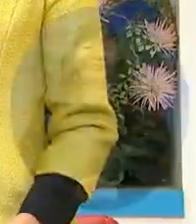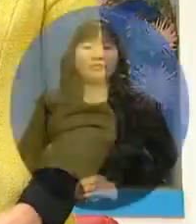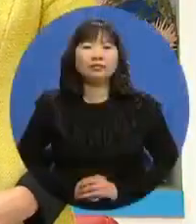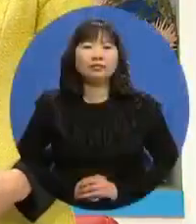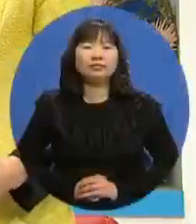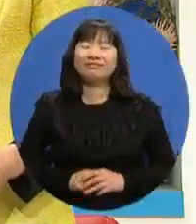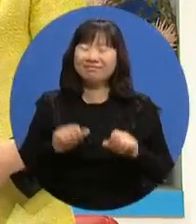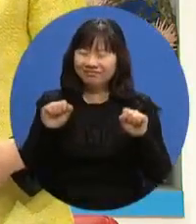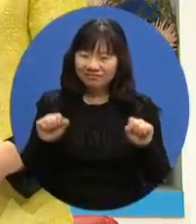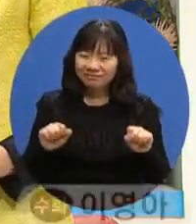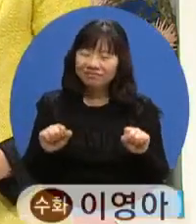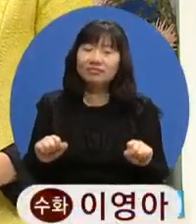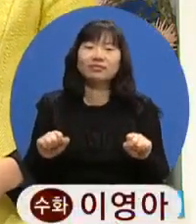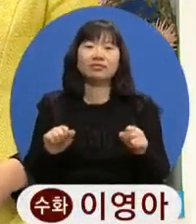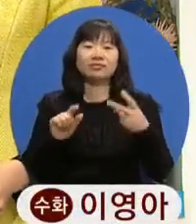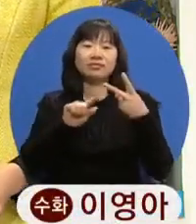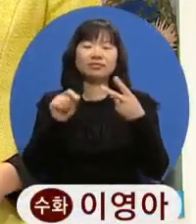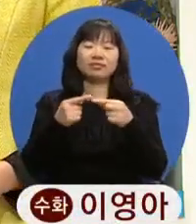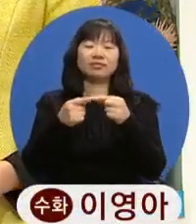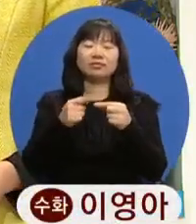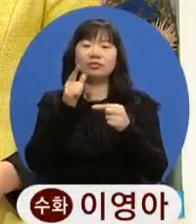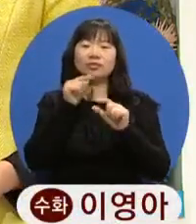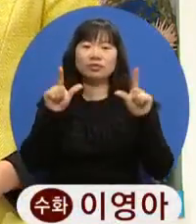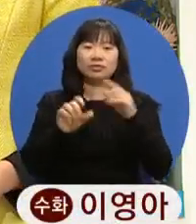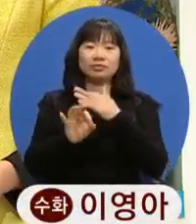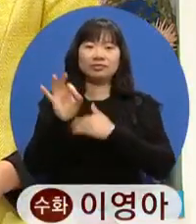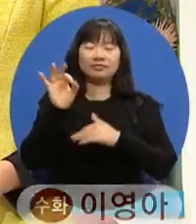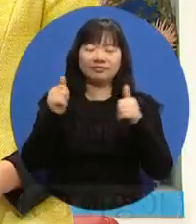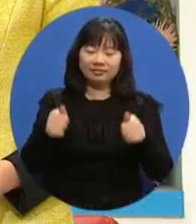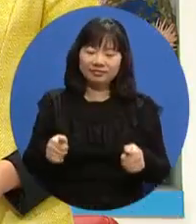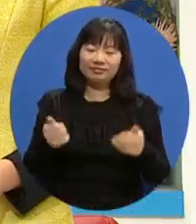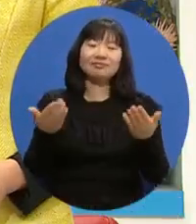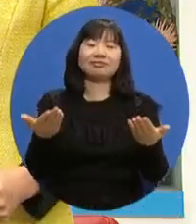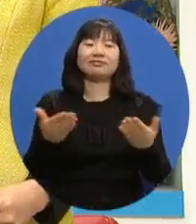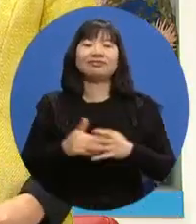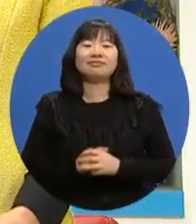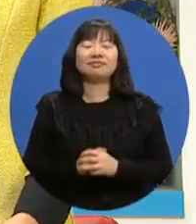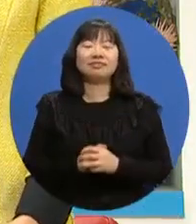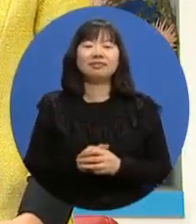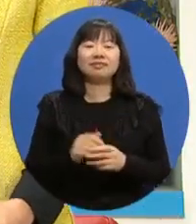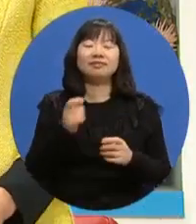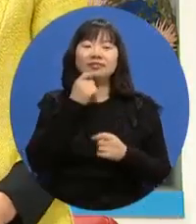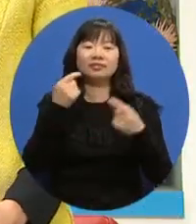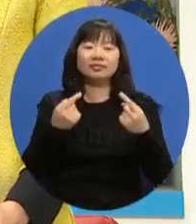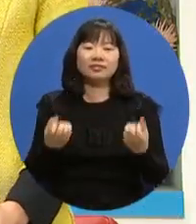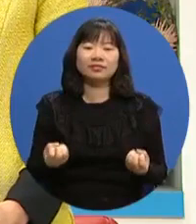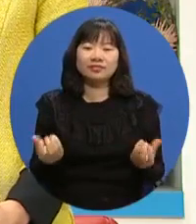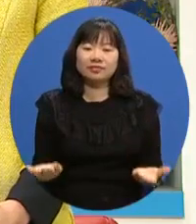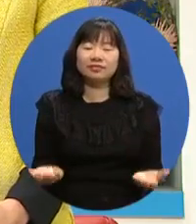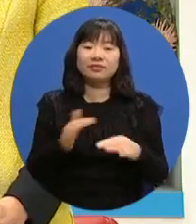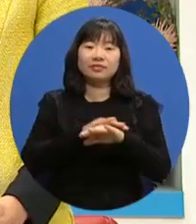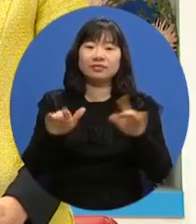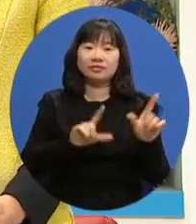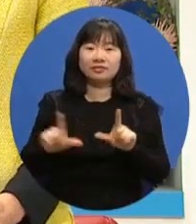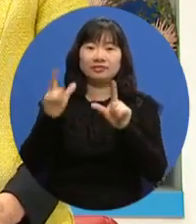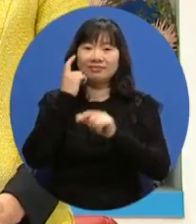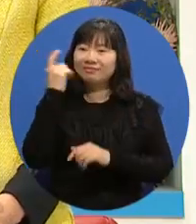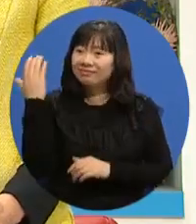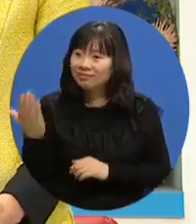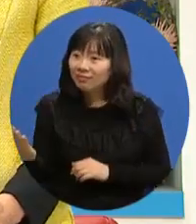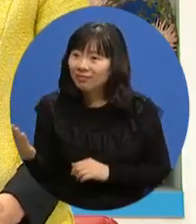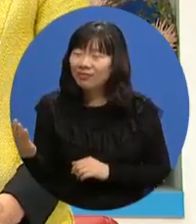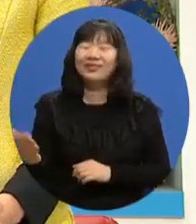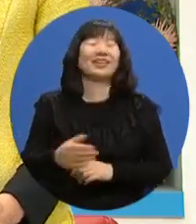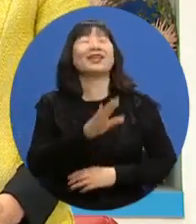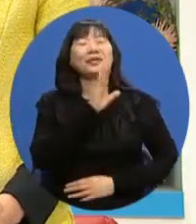안녕하세요. 이민우입니다. 2월 첫째 월요일 아침 인사드리고 있습니다. 네. 설 연휴 잘 보내셨나요? 설 연휴 잘 보내셨어요? 네.